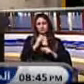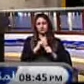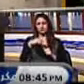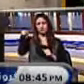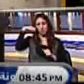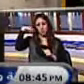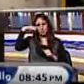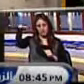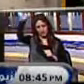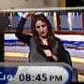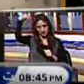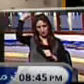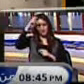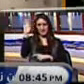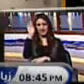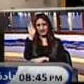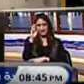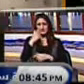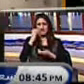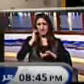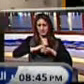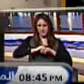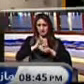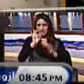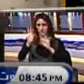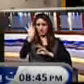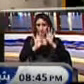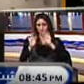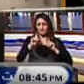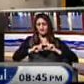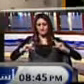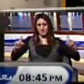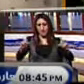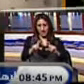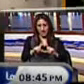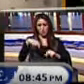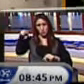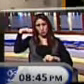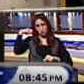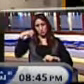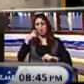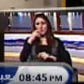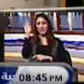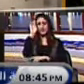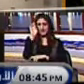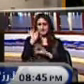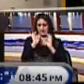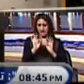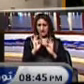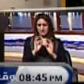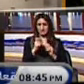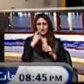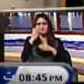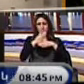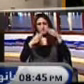وزارة الأوقاف والكنيسة الإنجيلية اتفقا اليوم على تشكيل لجنة مشتركة بين الوزارة والكنيسة للتشاور